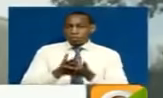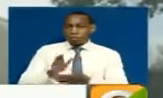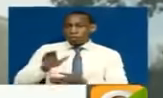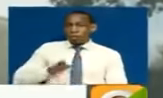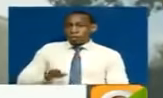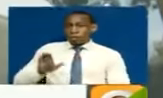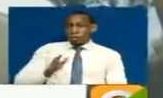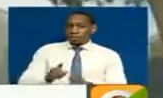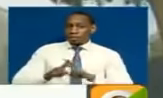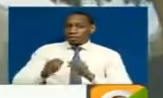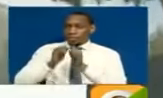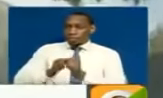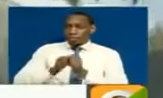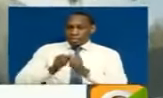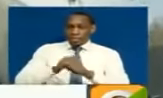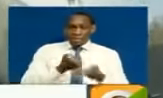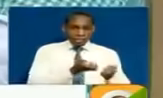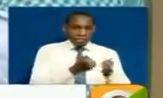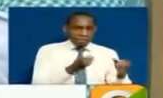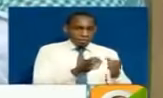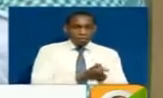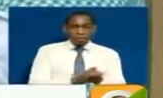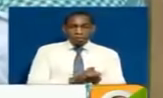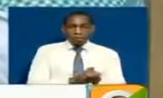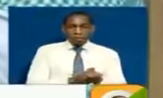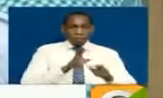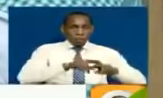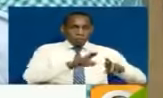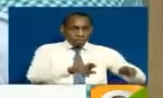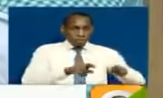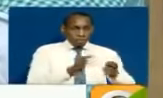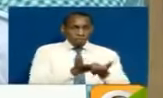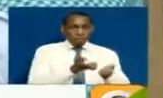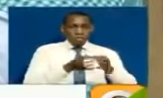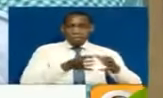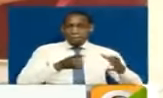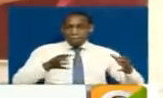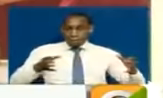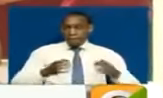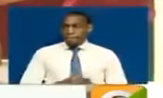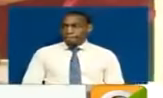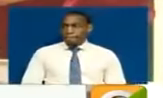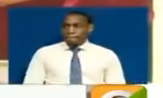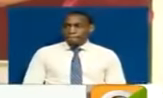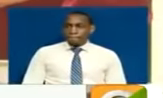mama. Tulianza nao chini kwa nyumba tukikaa sitting room, tumegrow nao kufika kwenye wako.